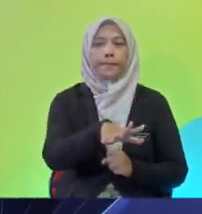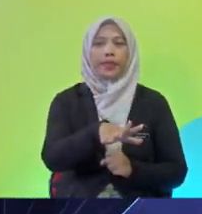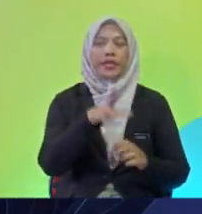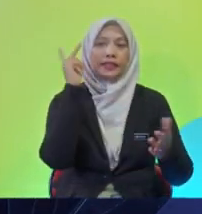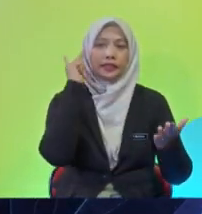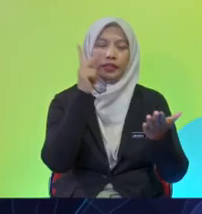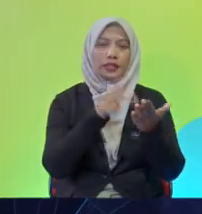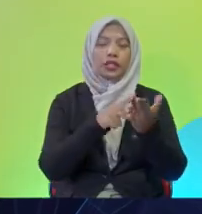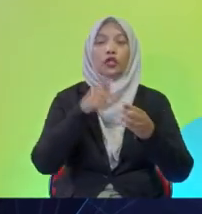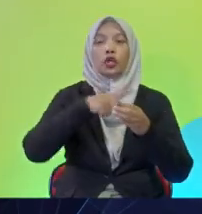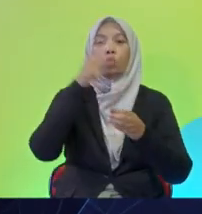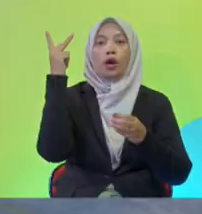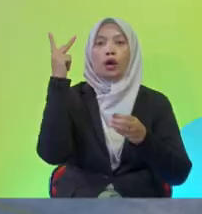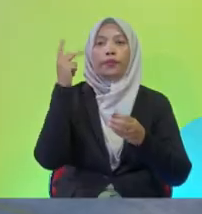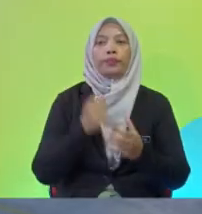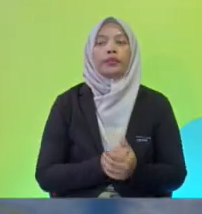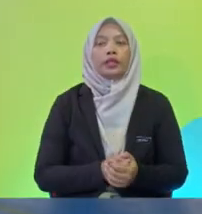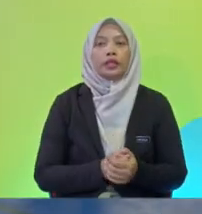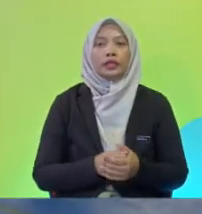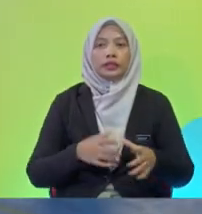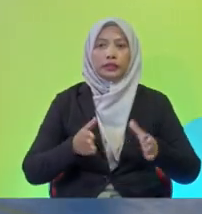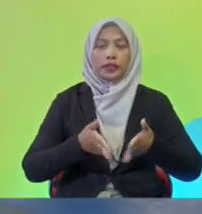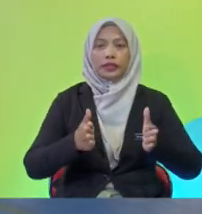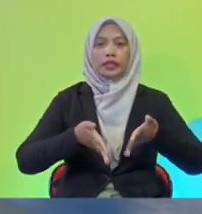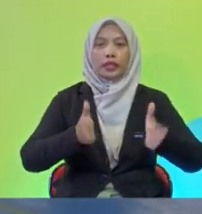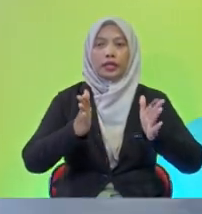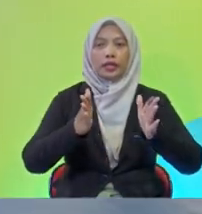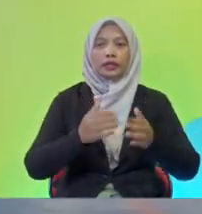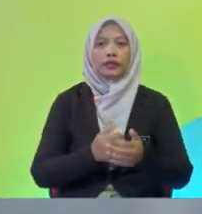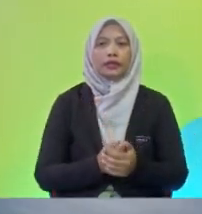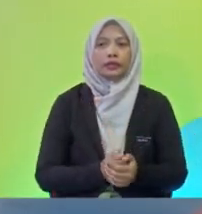Okey, kena. Keluar. Jalan, jalan, jalan, jalan.